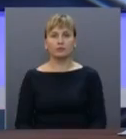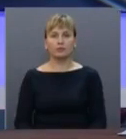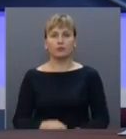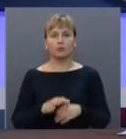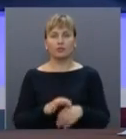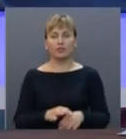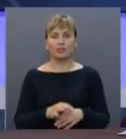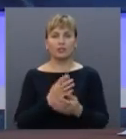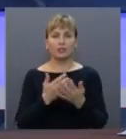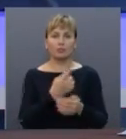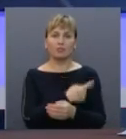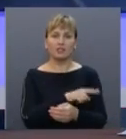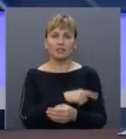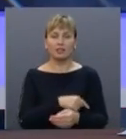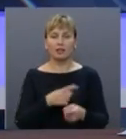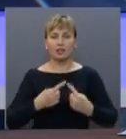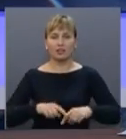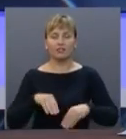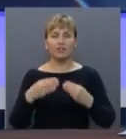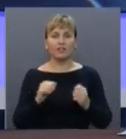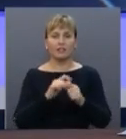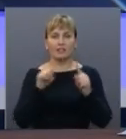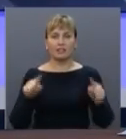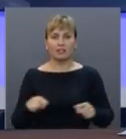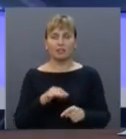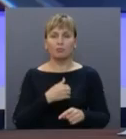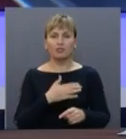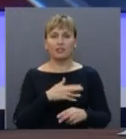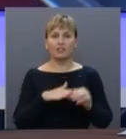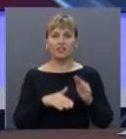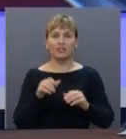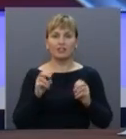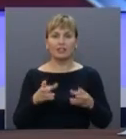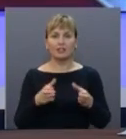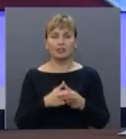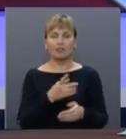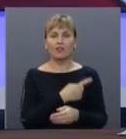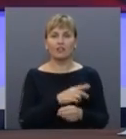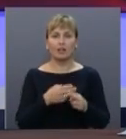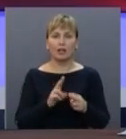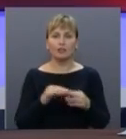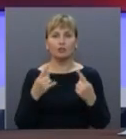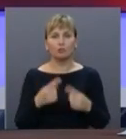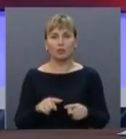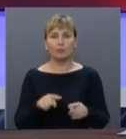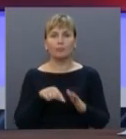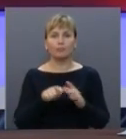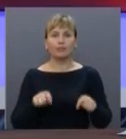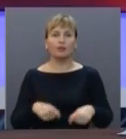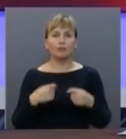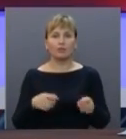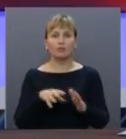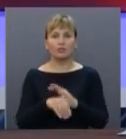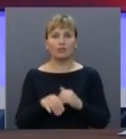Проводить аккредитацию медицинских организаций, выдавать сертификаты и присваивать квалификационные категории врачам. Эти и другие функции передадут под